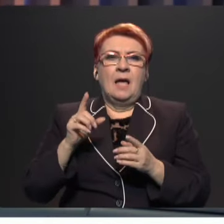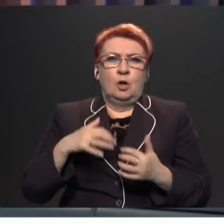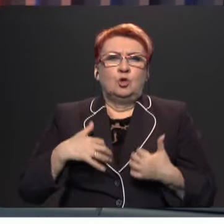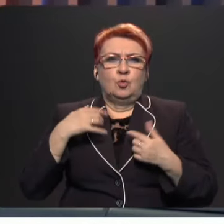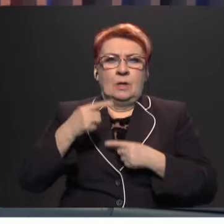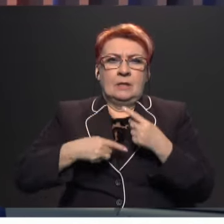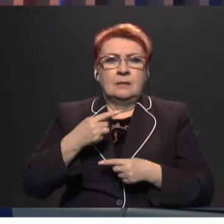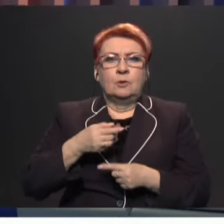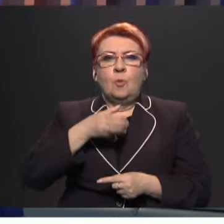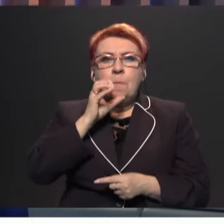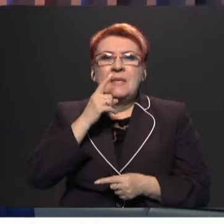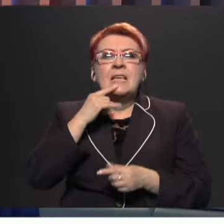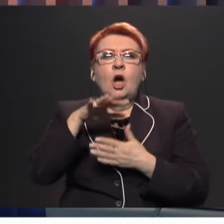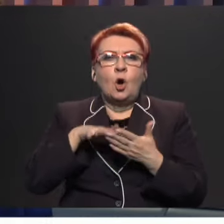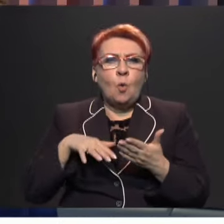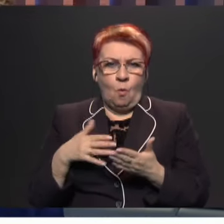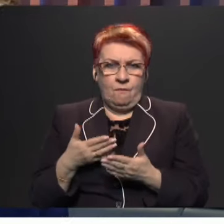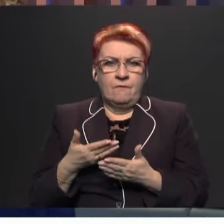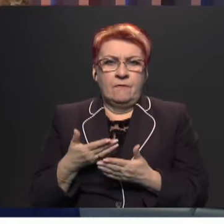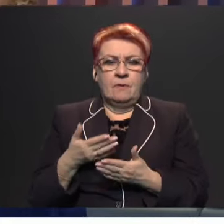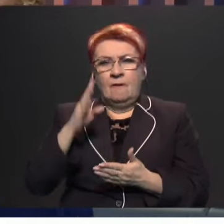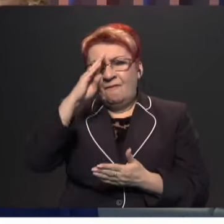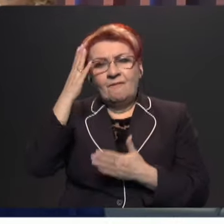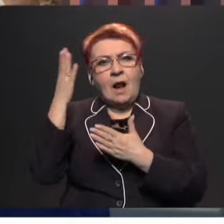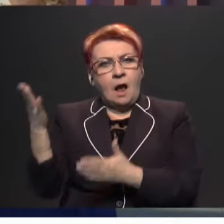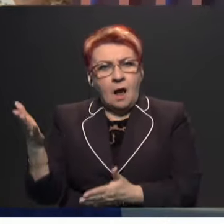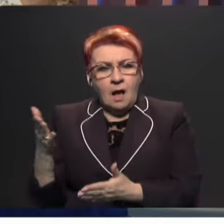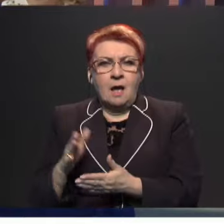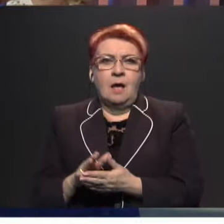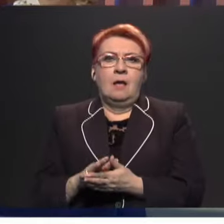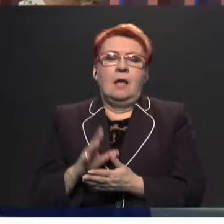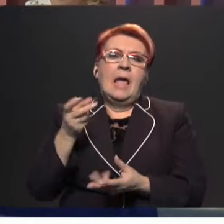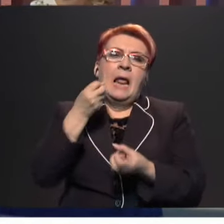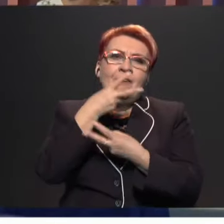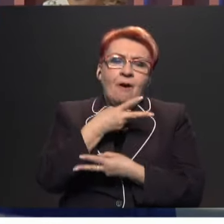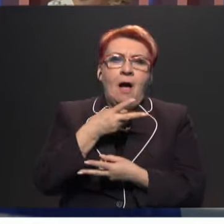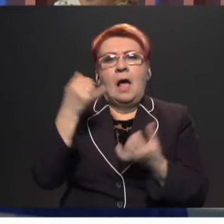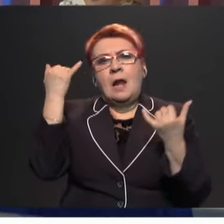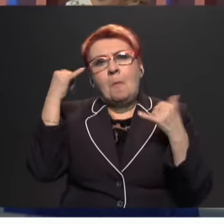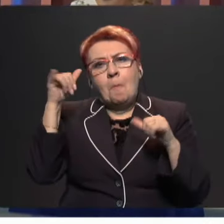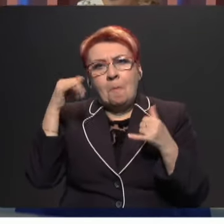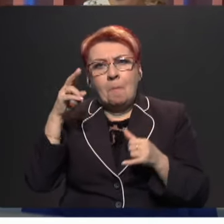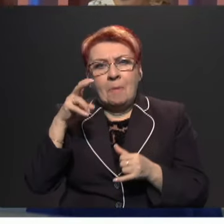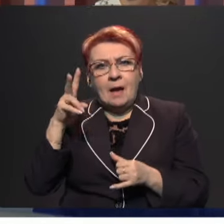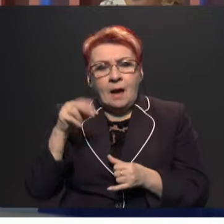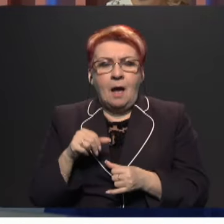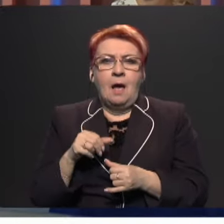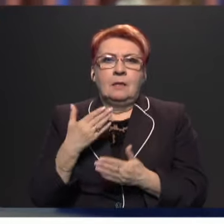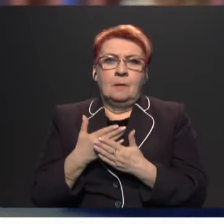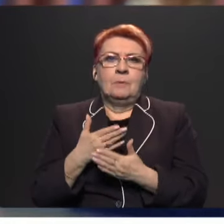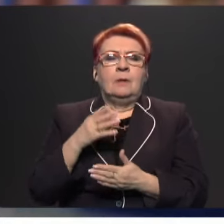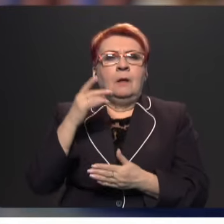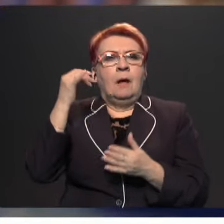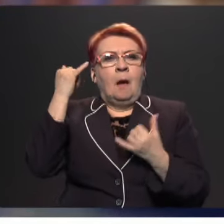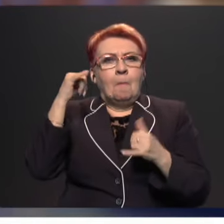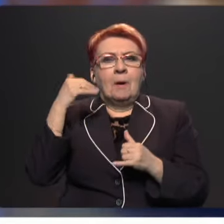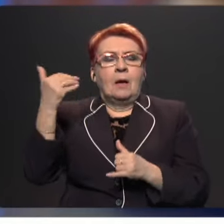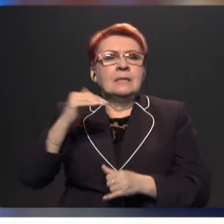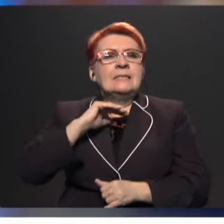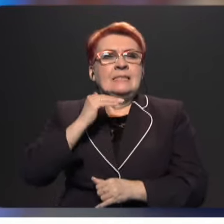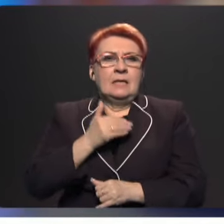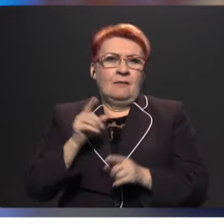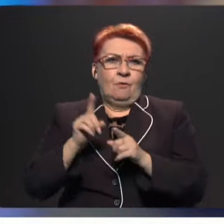где-то есть пить кровь там, поверженного врага или даже там, льва или быка, чтобы быть наделенным силой этого животного.